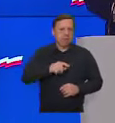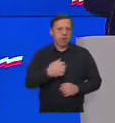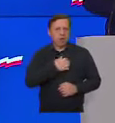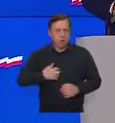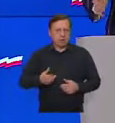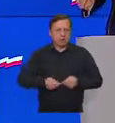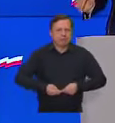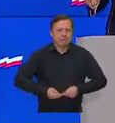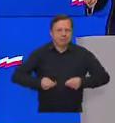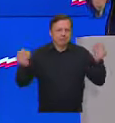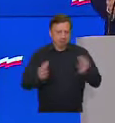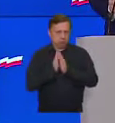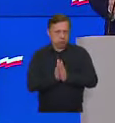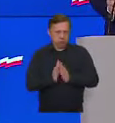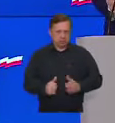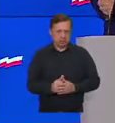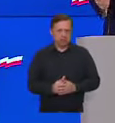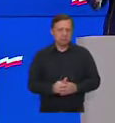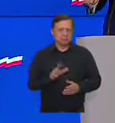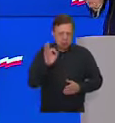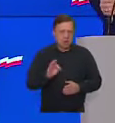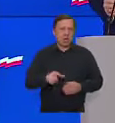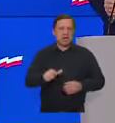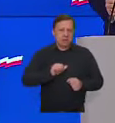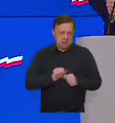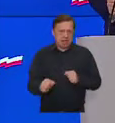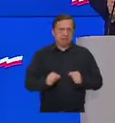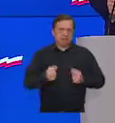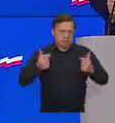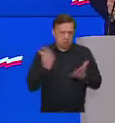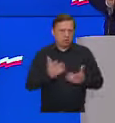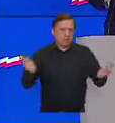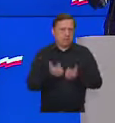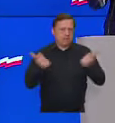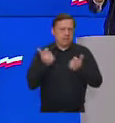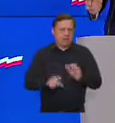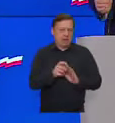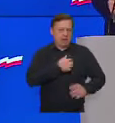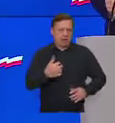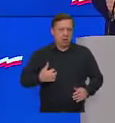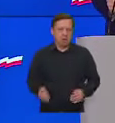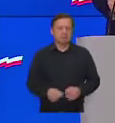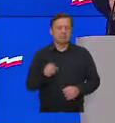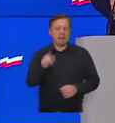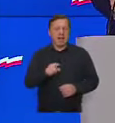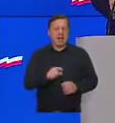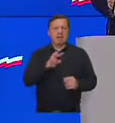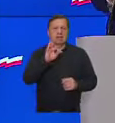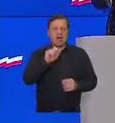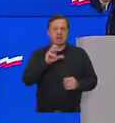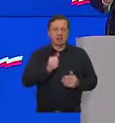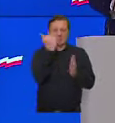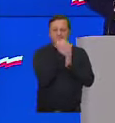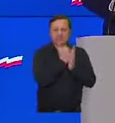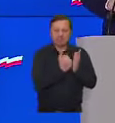gospodarkę, gdyż znaczna jej część jest w stanie zamrożenia. I my poprzez naszą tarczę antykryzysową, poprzez